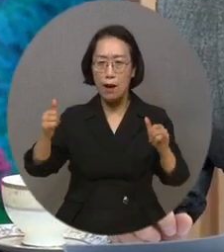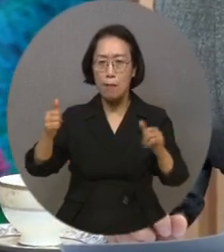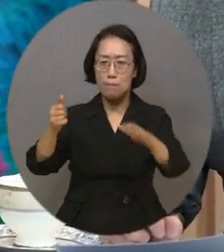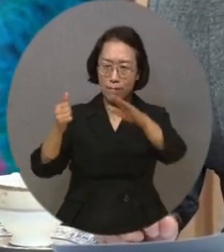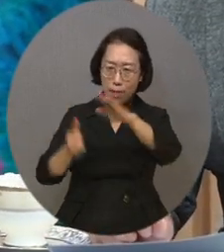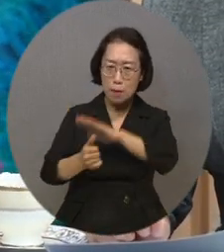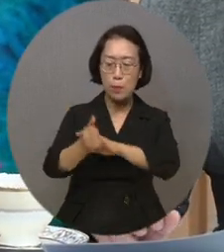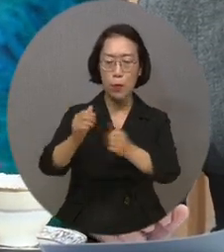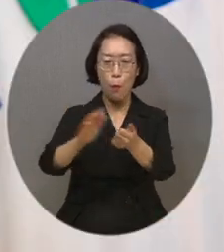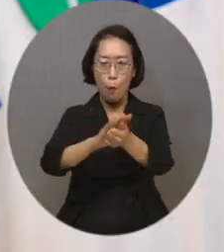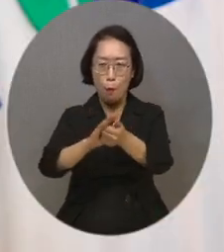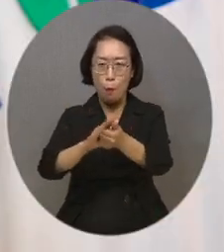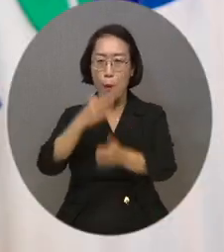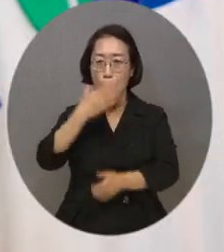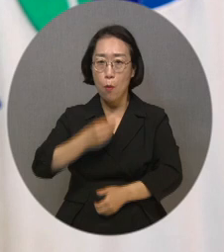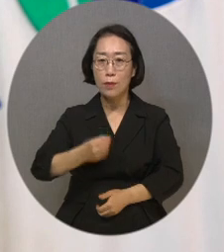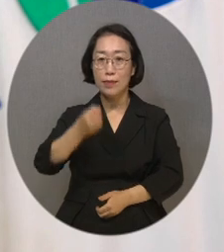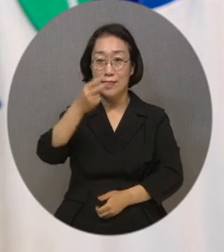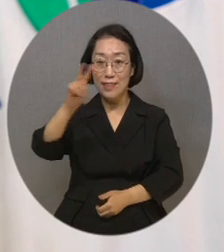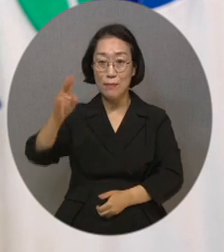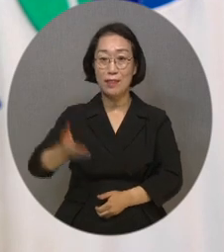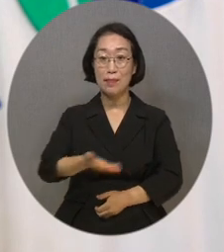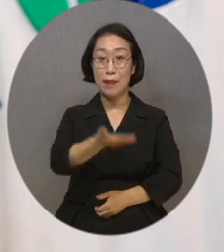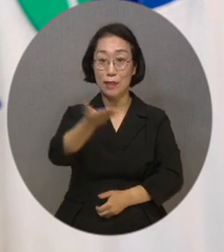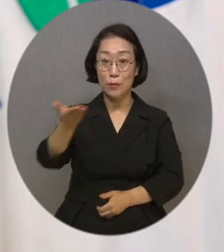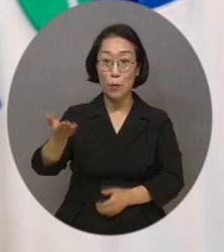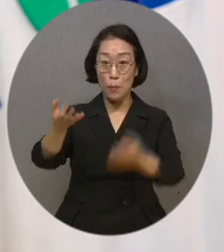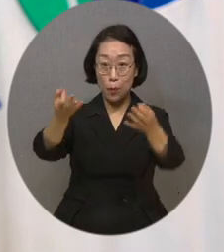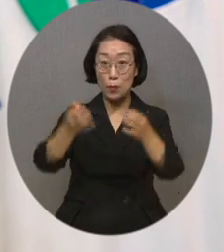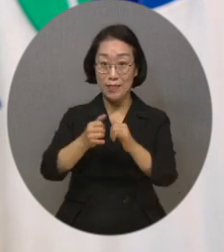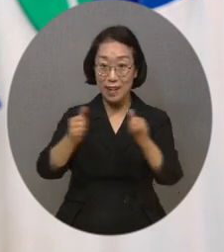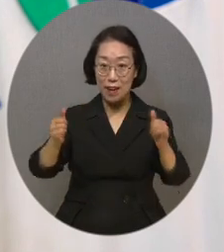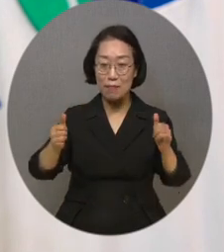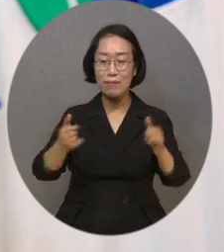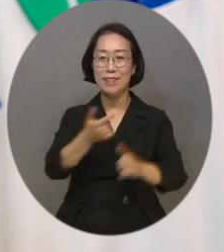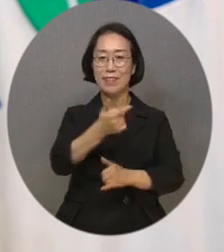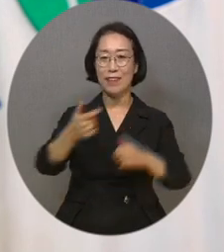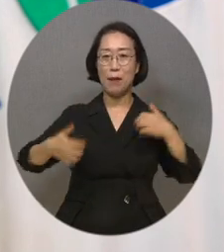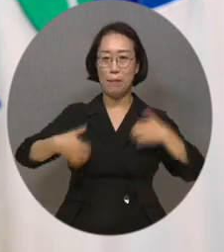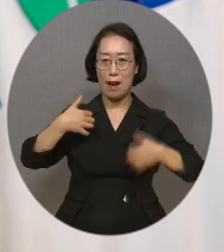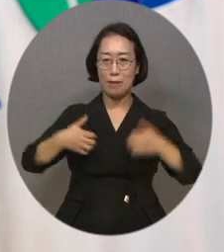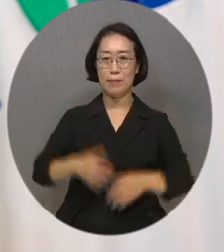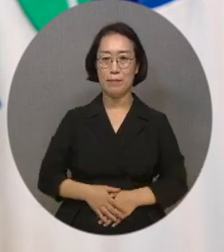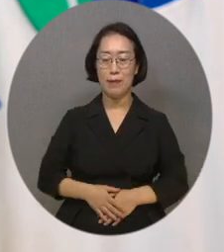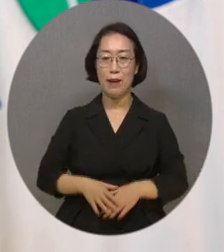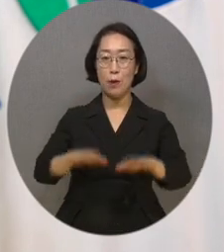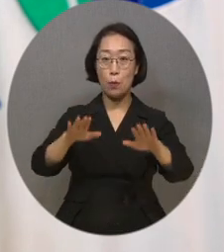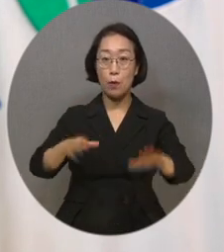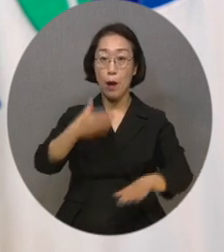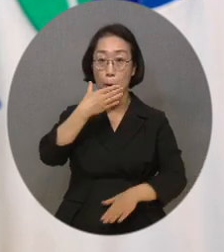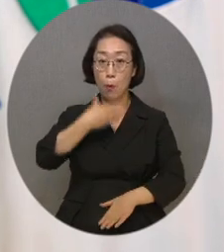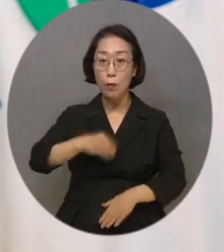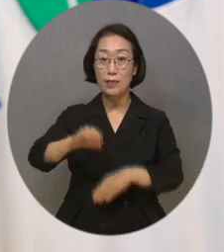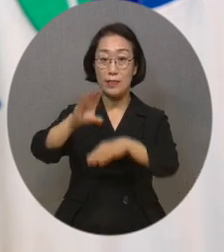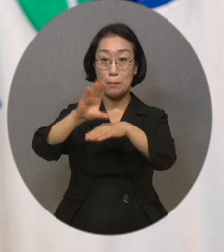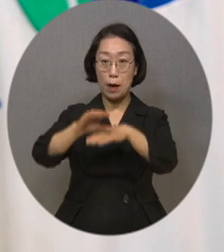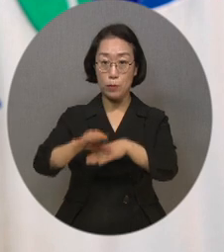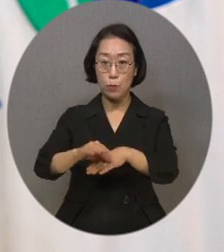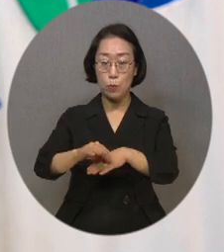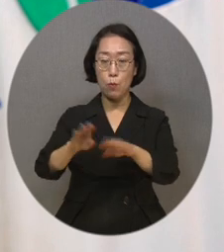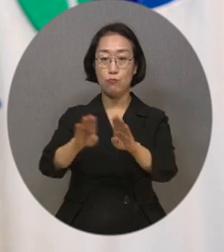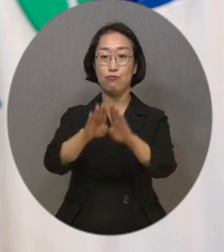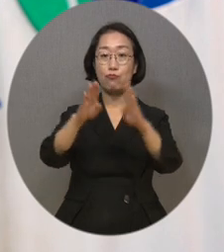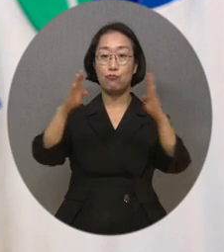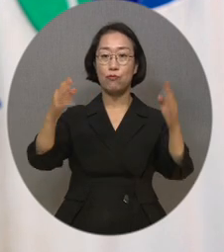WBC 복지TV 시청자 여러분 대단히 반갑습니다. 올해 복지TV가 개국한